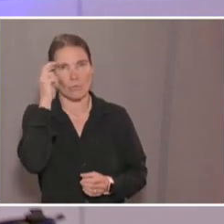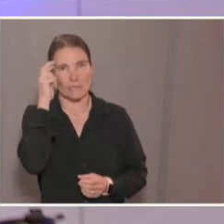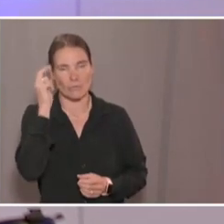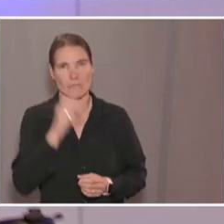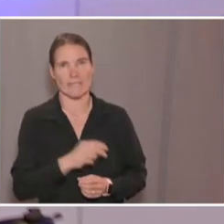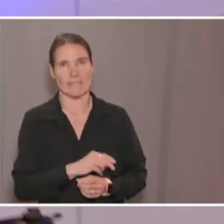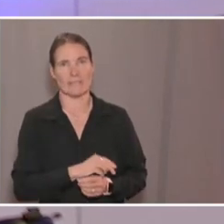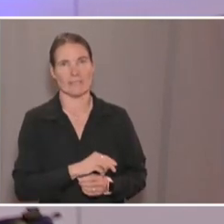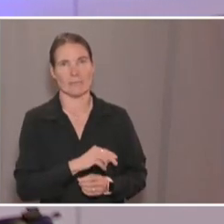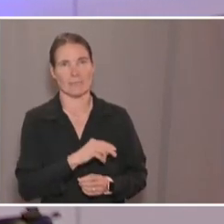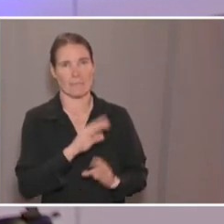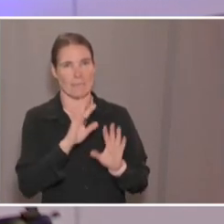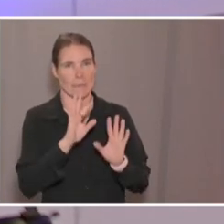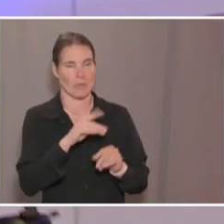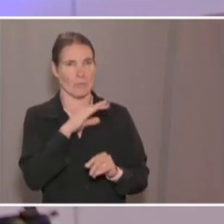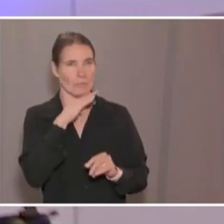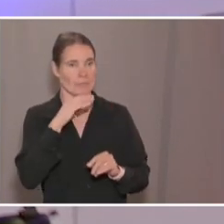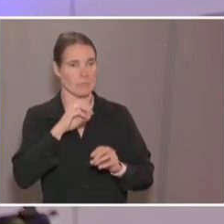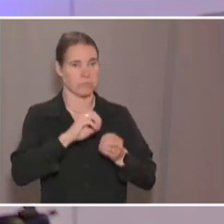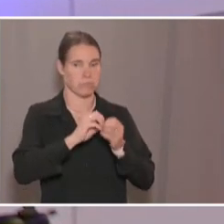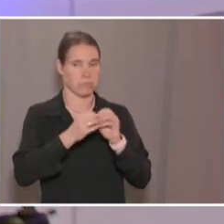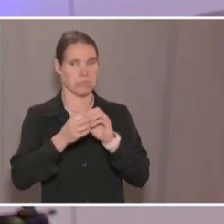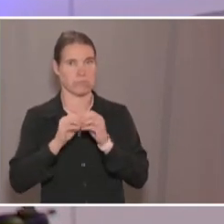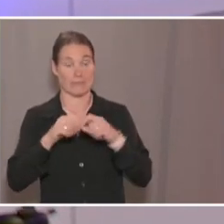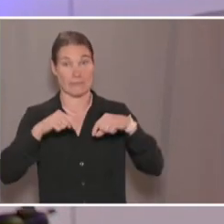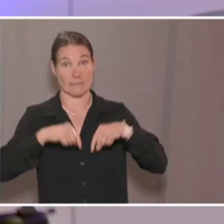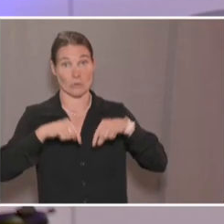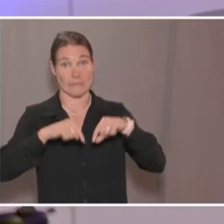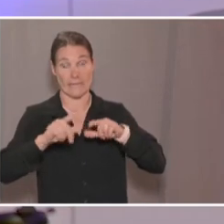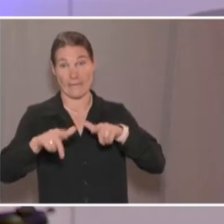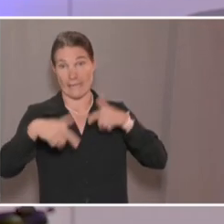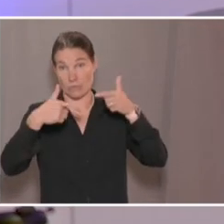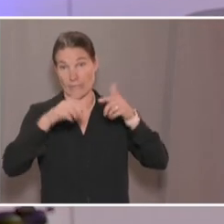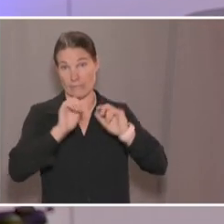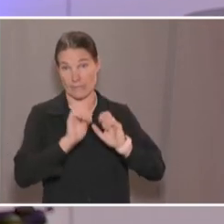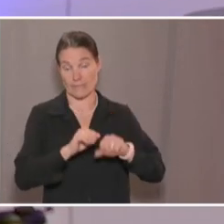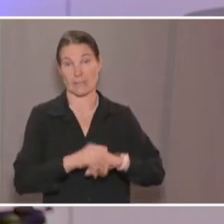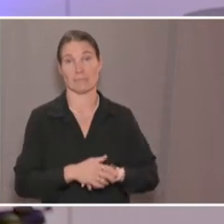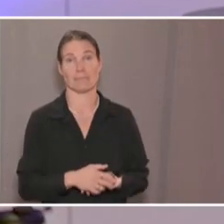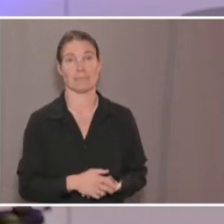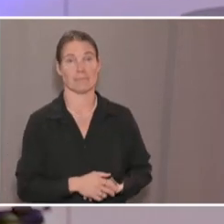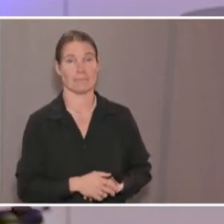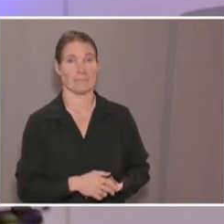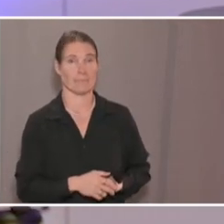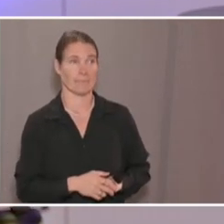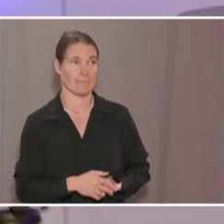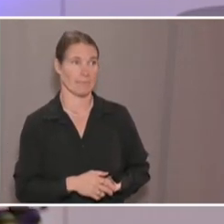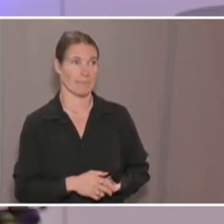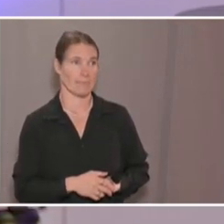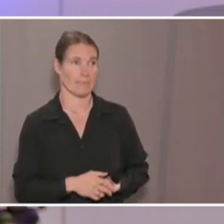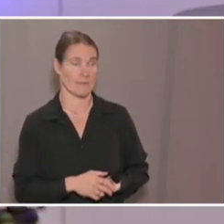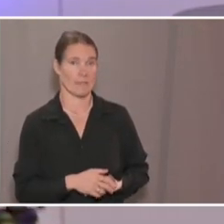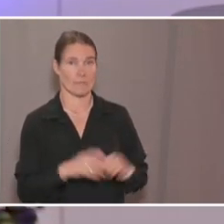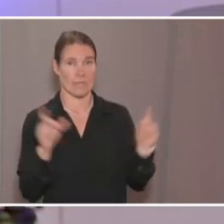über einige Klippen gebracht haben, dass das heute hier live stattfinden kann. Es bleibt mir auch der Verweis auf unsere